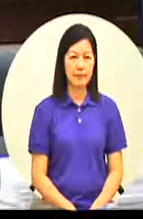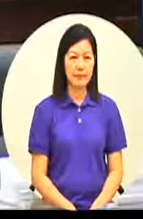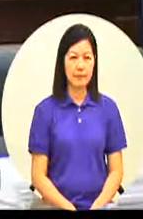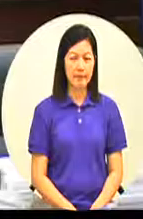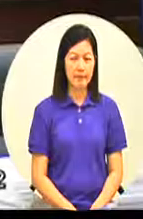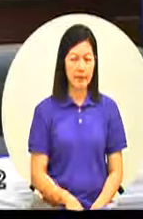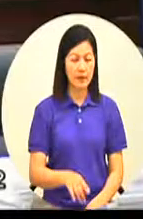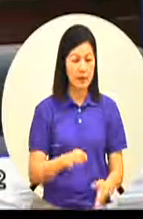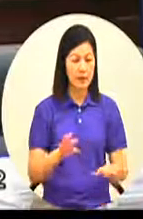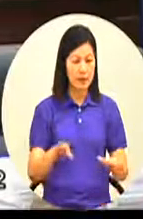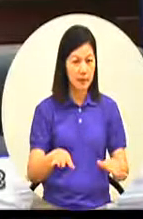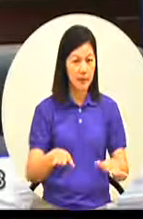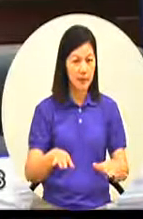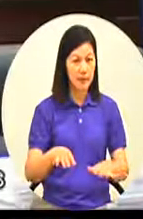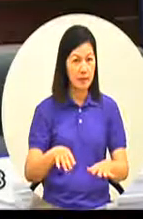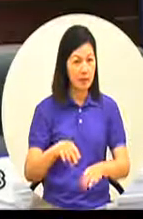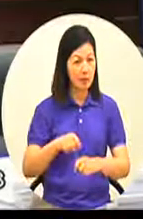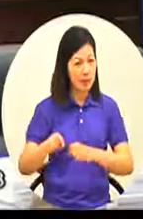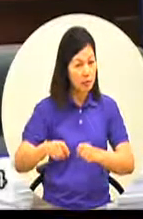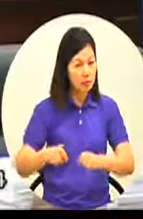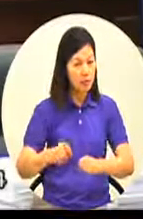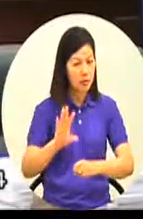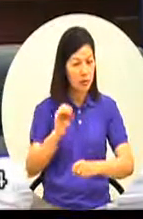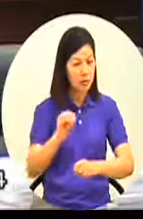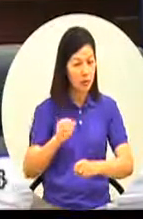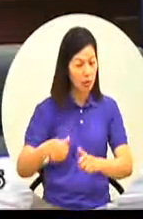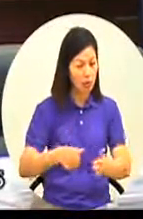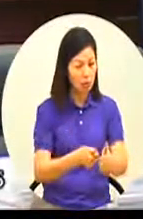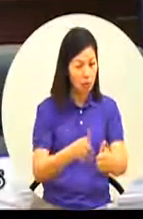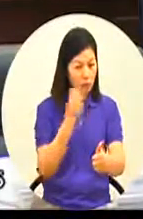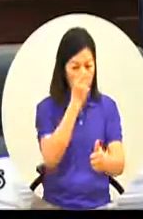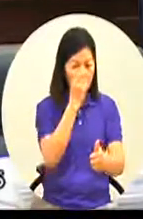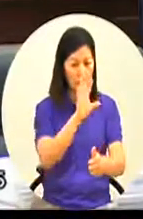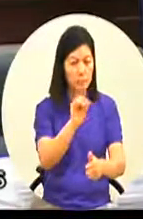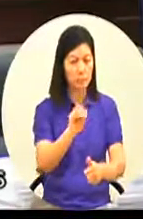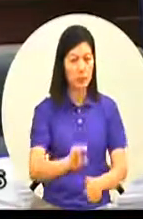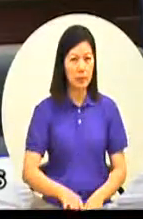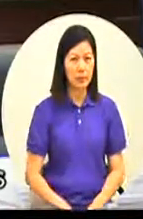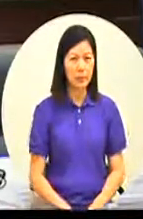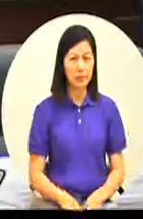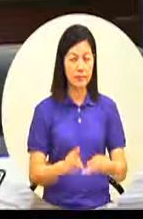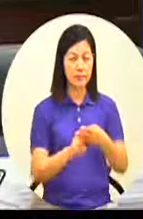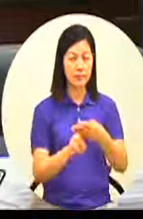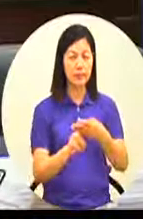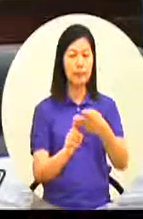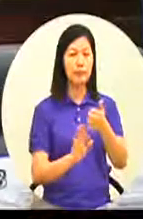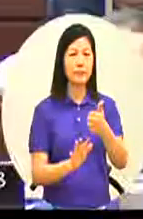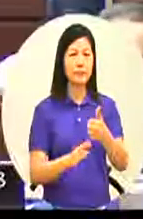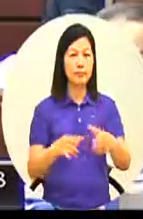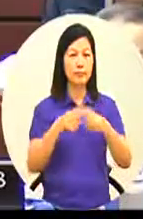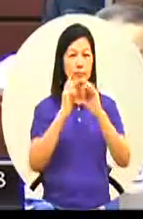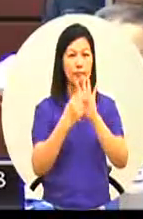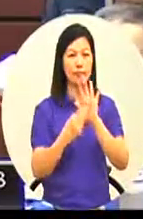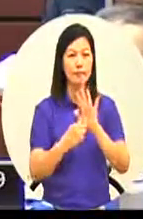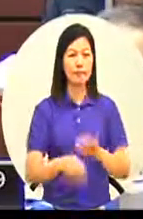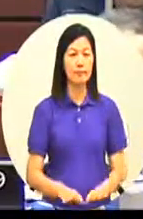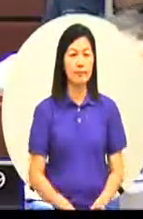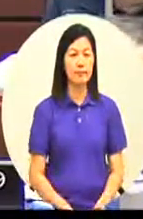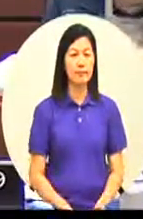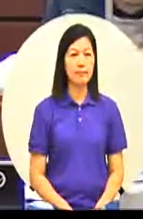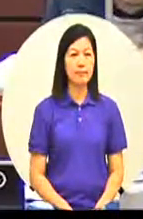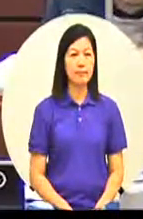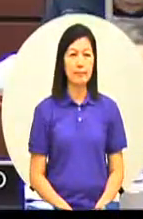有这样做一个规范，还是说为什么不要再追踪？好，主委请回答一下。 啊，跟议员报告哈，其